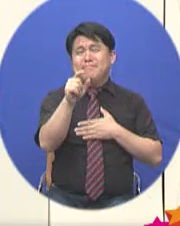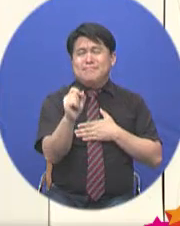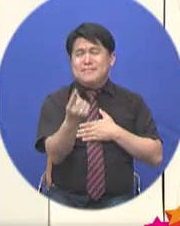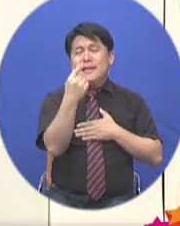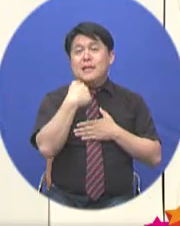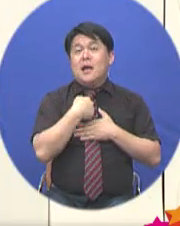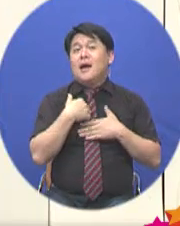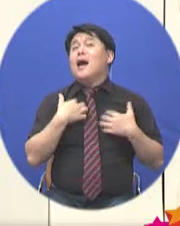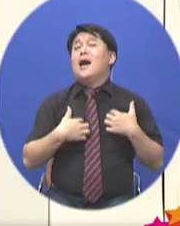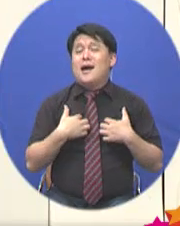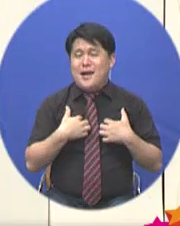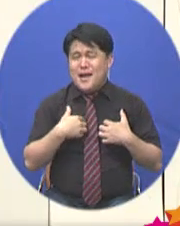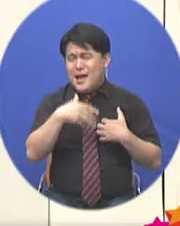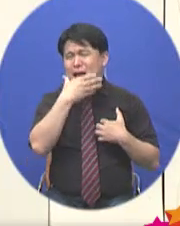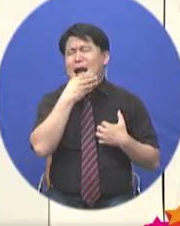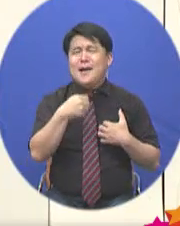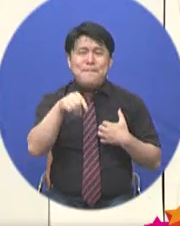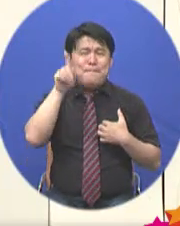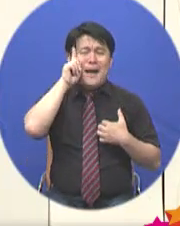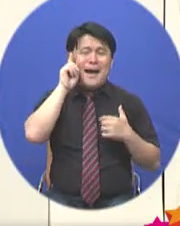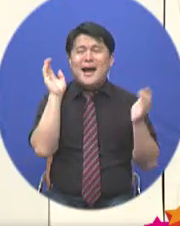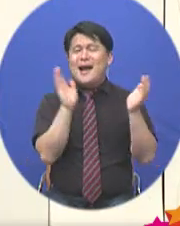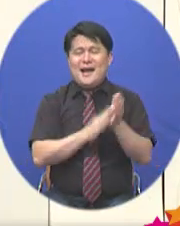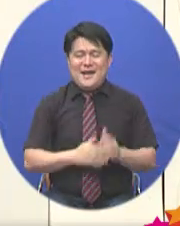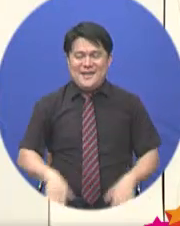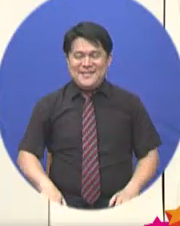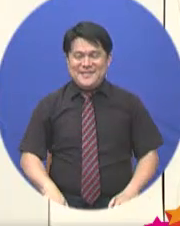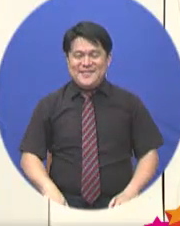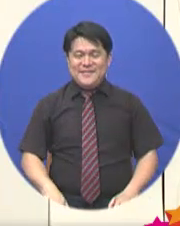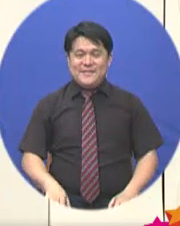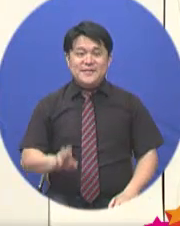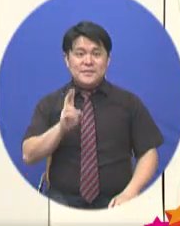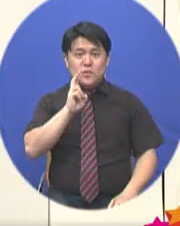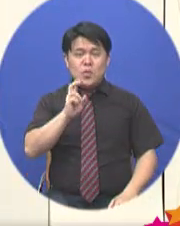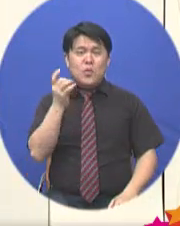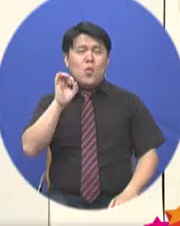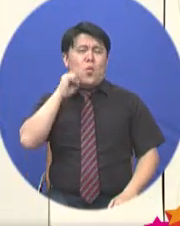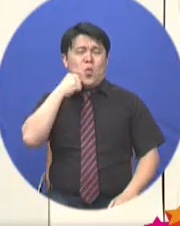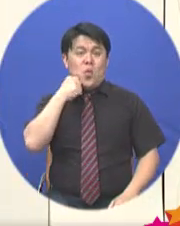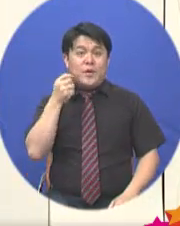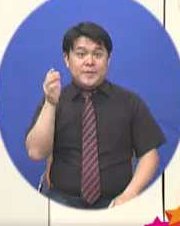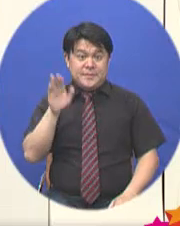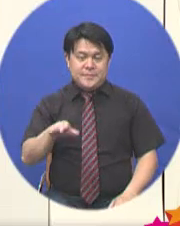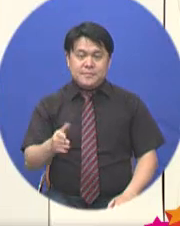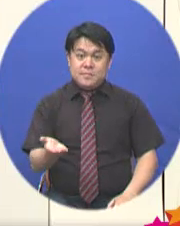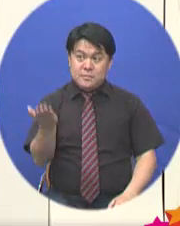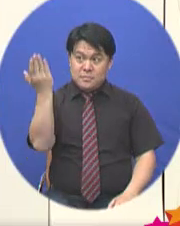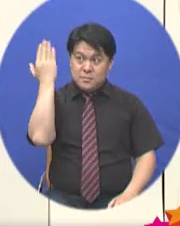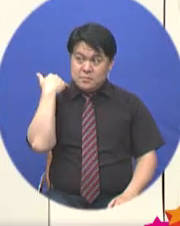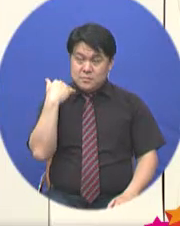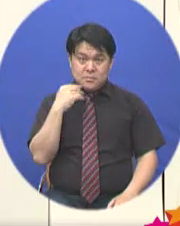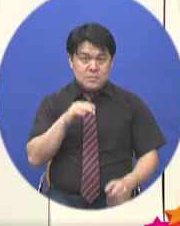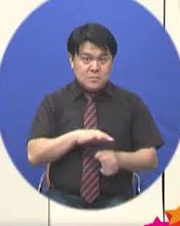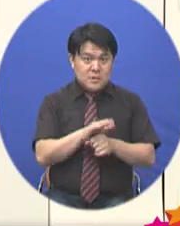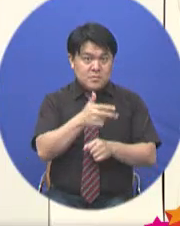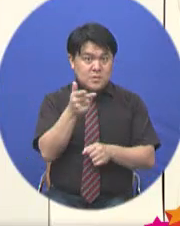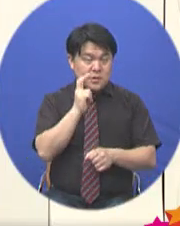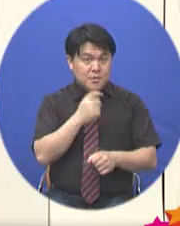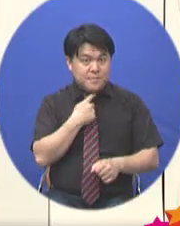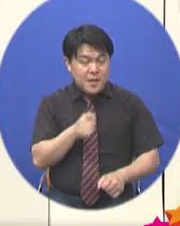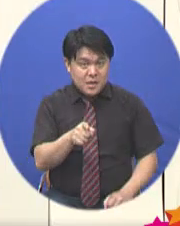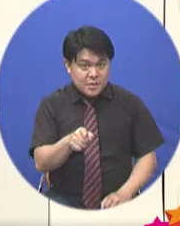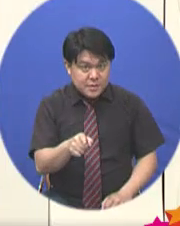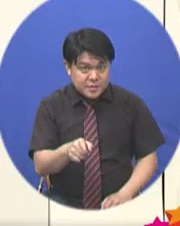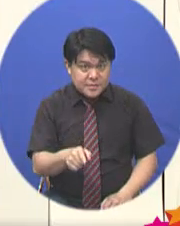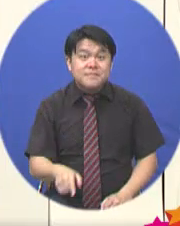네. 행복합니다. 아유, 참 이 어려운 노래를. 지난번에도 사랑은 무지개 한번 부르지